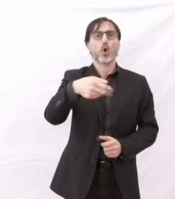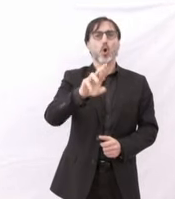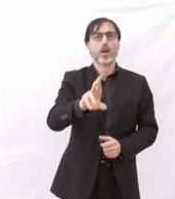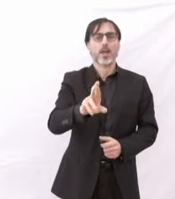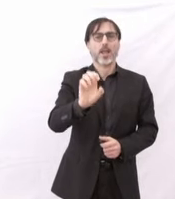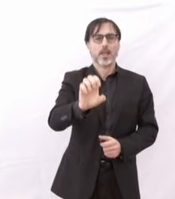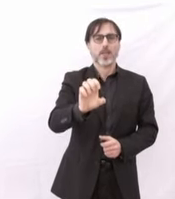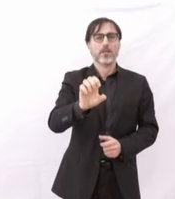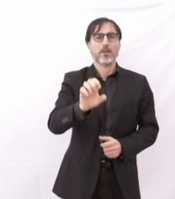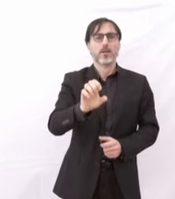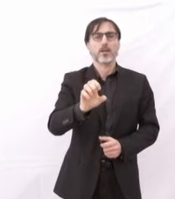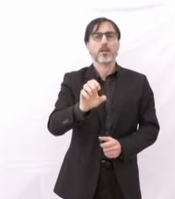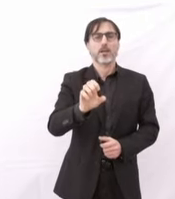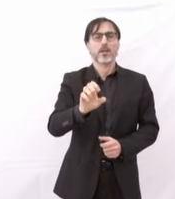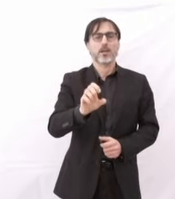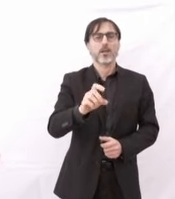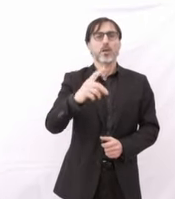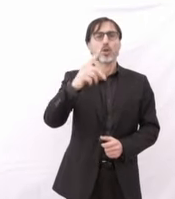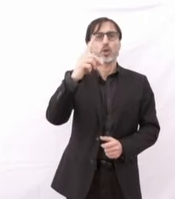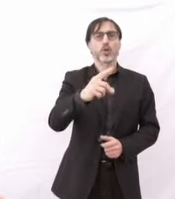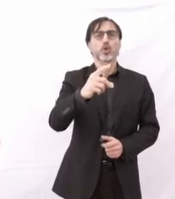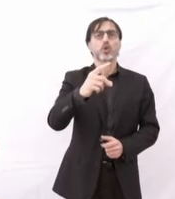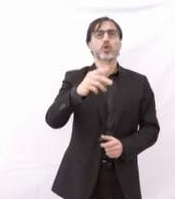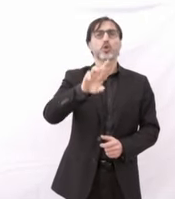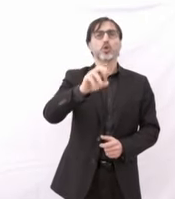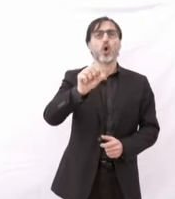Mumbere Ushindi Dorake,